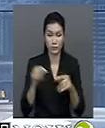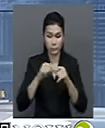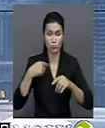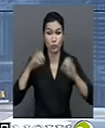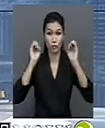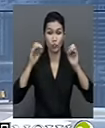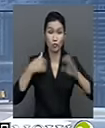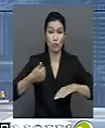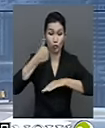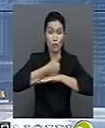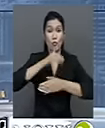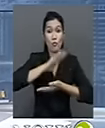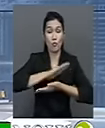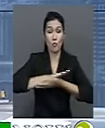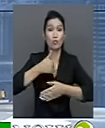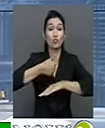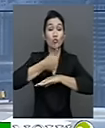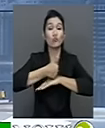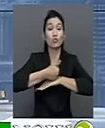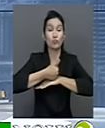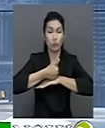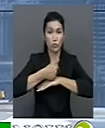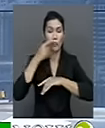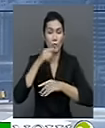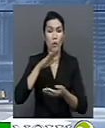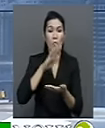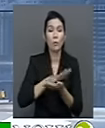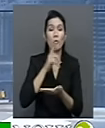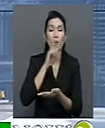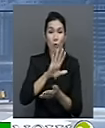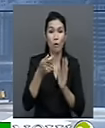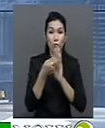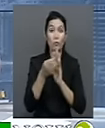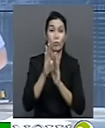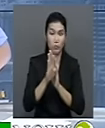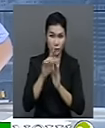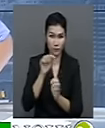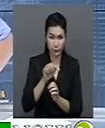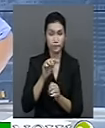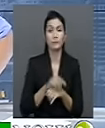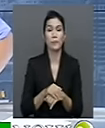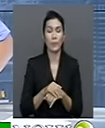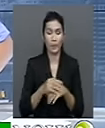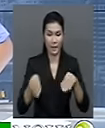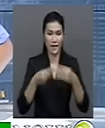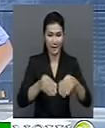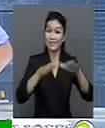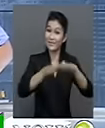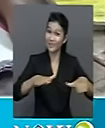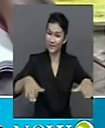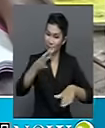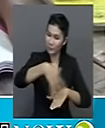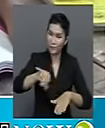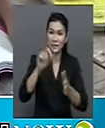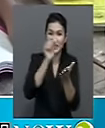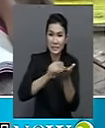ก็คือผู้บริหารของโรงเรียนวัดสวายน้อยวิทยาที่ตำบลยางใหญ่จังหวัดอุบลราชธานีให้เด็กๆนักเรียน